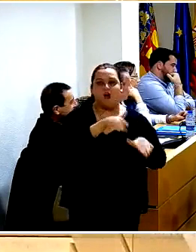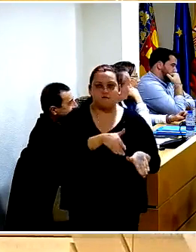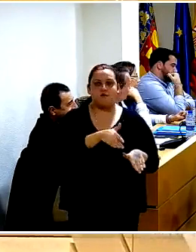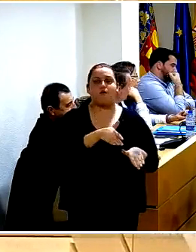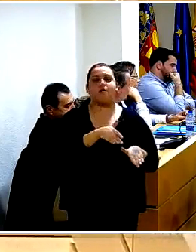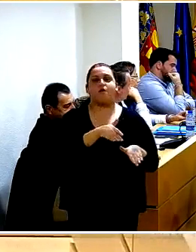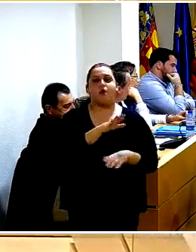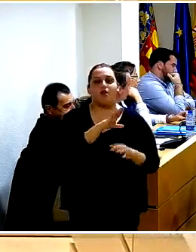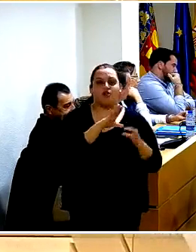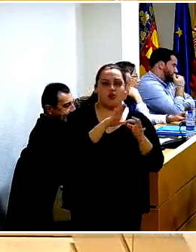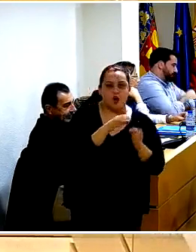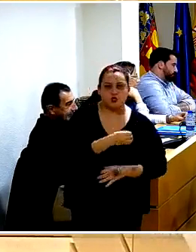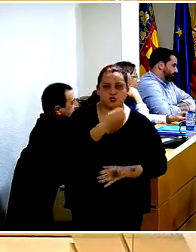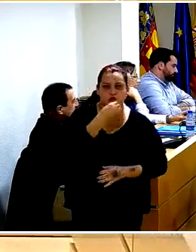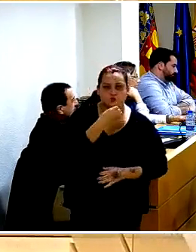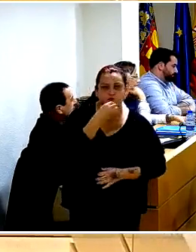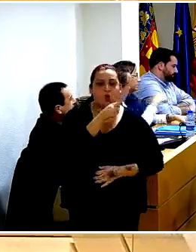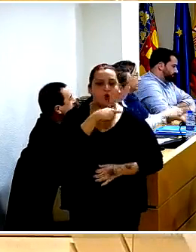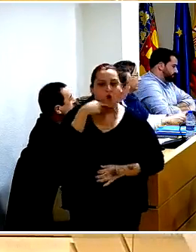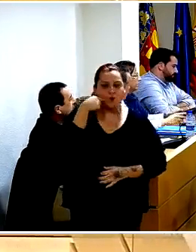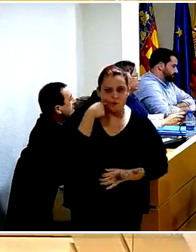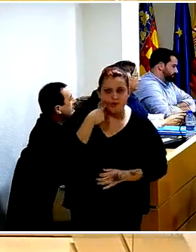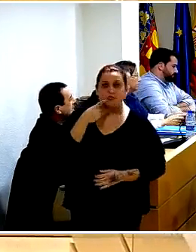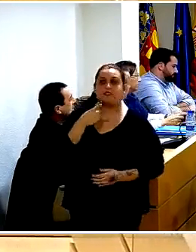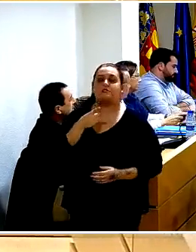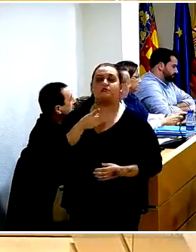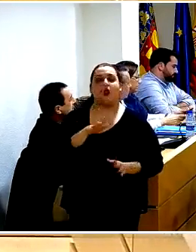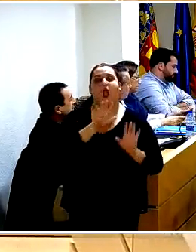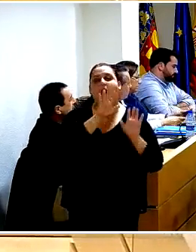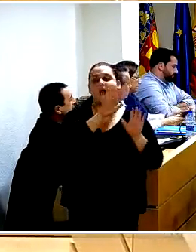abstenció de Ciudadanos. Queda aprovada la proposta i fins així el ple d'avui. Moltes gràcies.